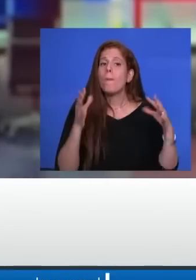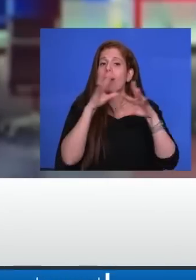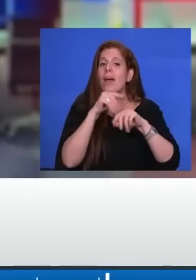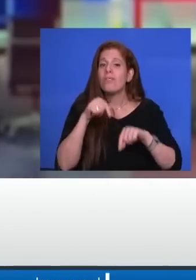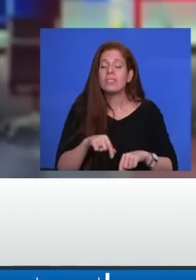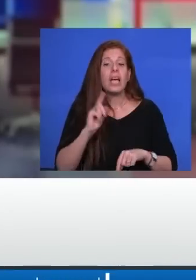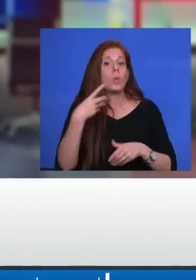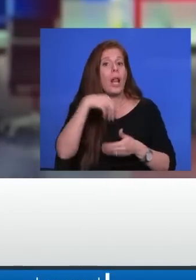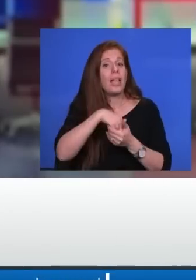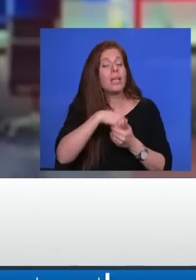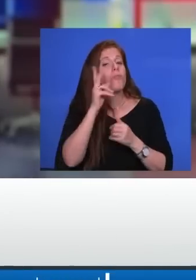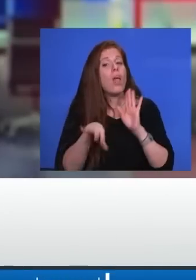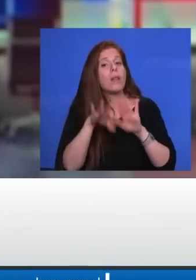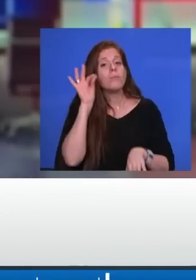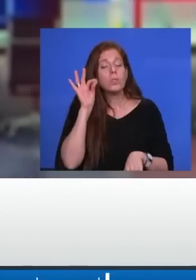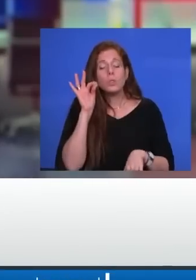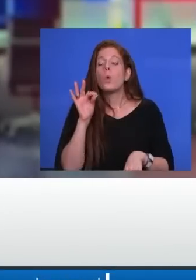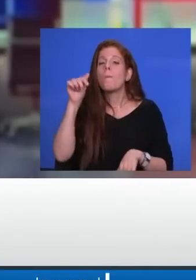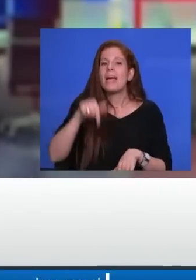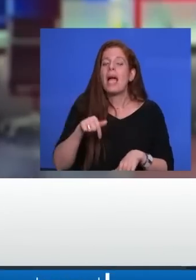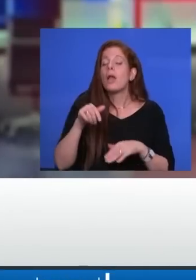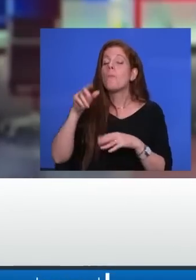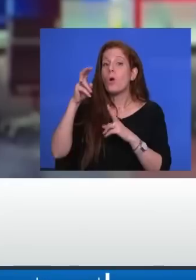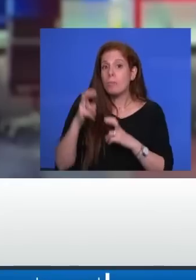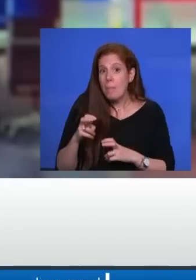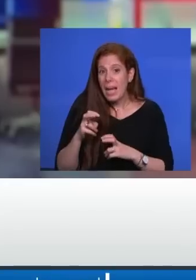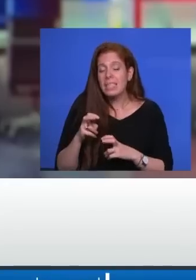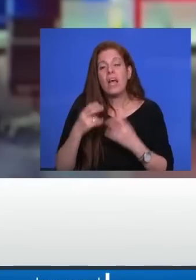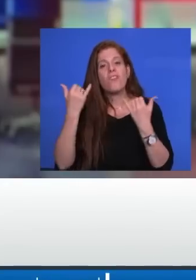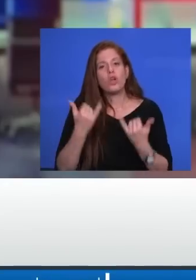את כל התכנים שלנו אפשר למצוא חינם בכאן בוקס, אפליקציה לטלוויזיות חכמות. עכשיו,